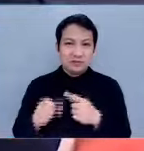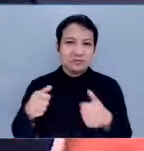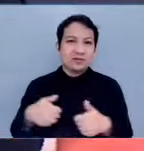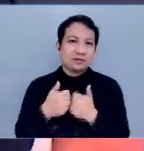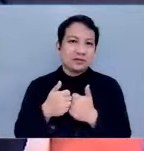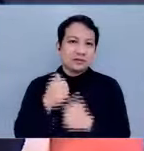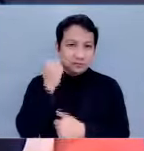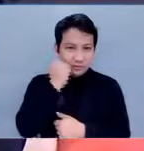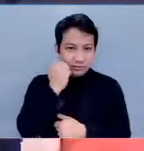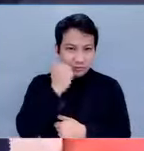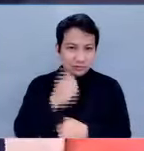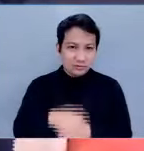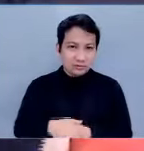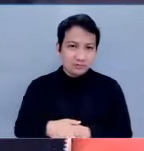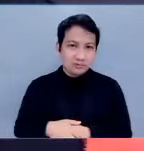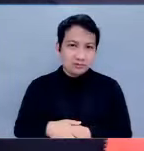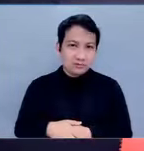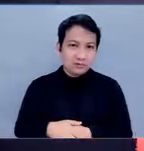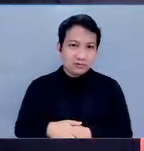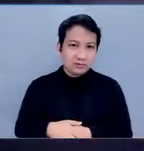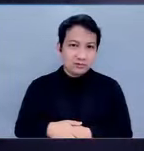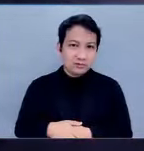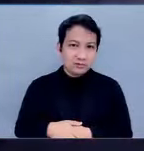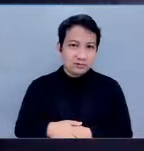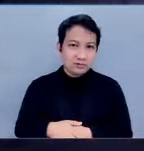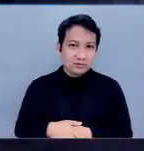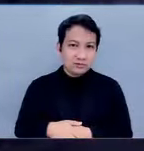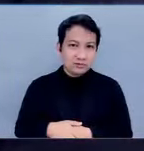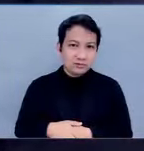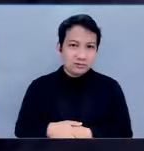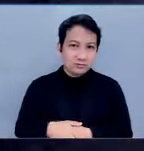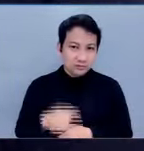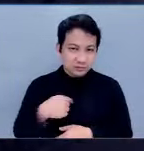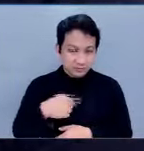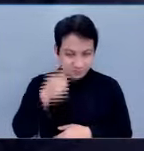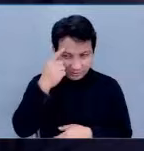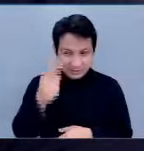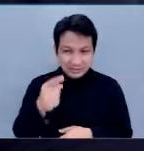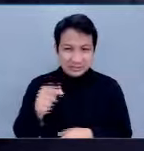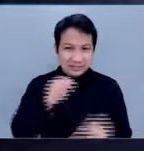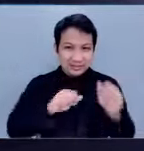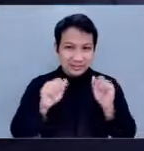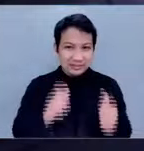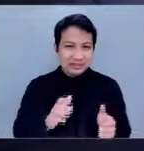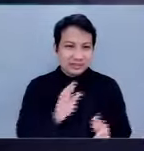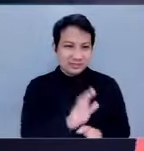Diba? Pag sanay ko, Han, anong Han? Artista ako.